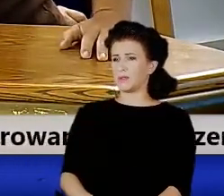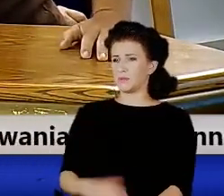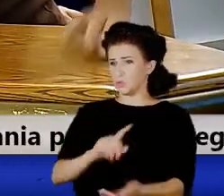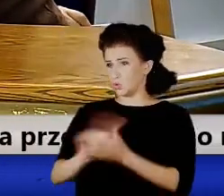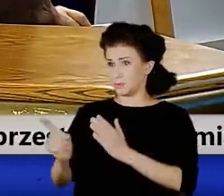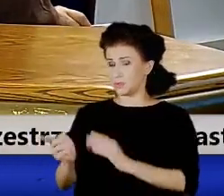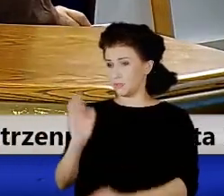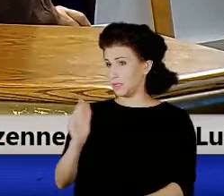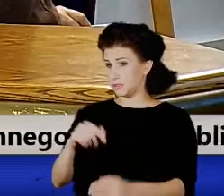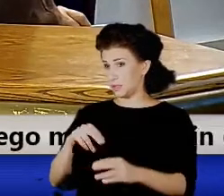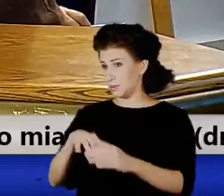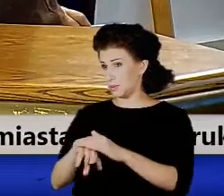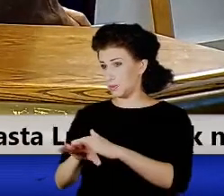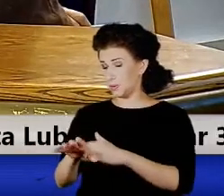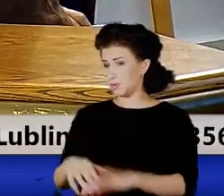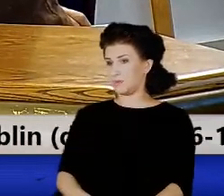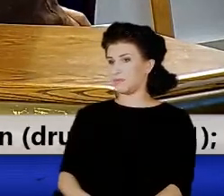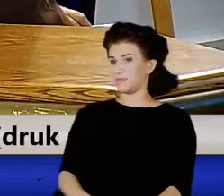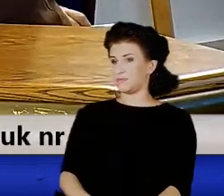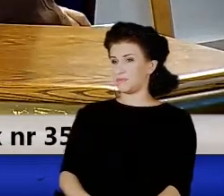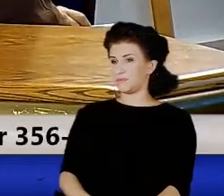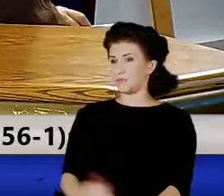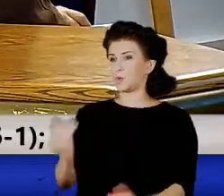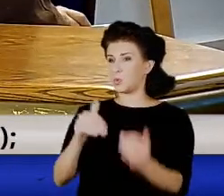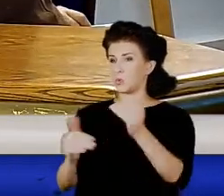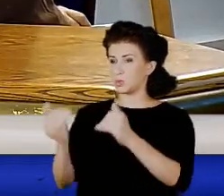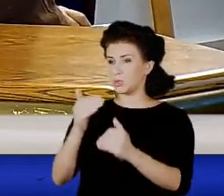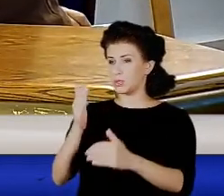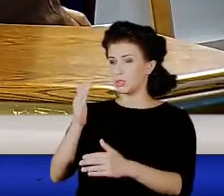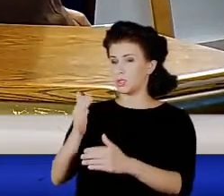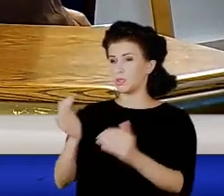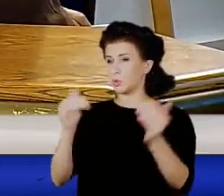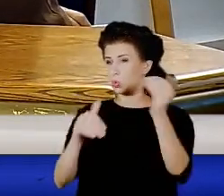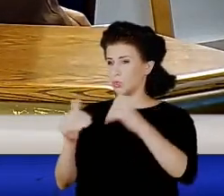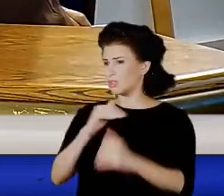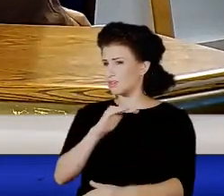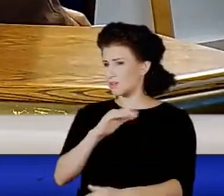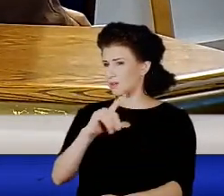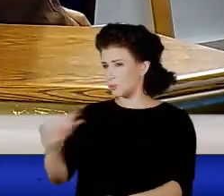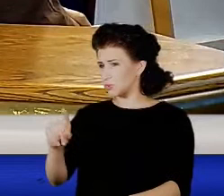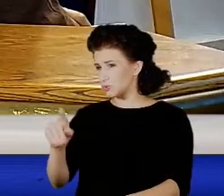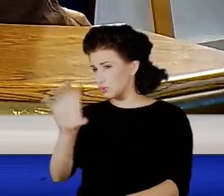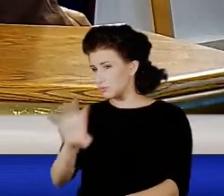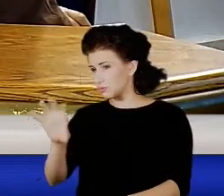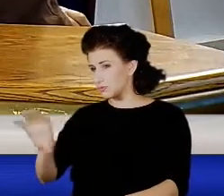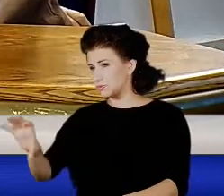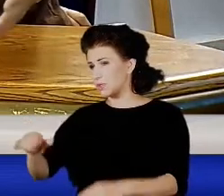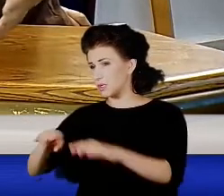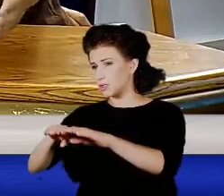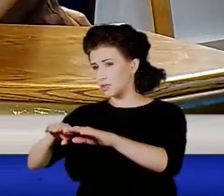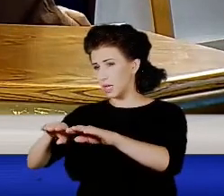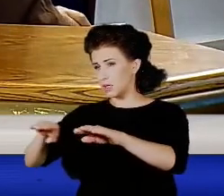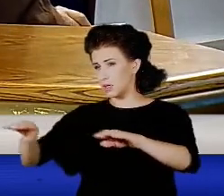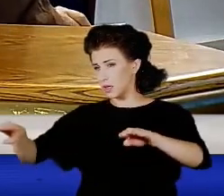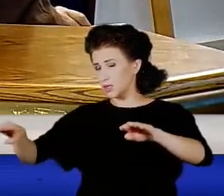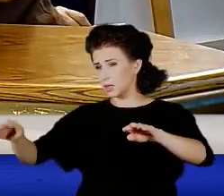wystarczy pójść na górki. To jest płaski stół przecięty wąskimi kanałami. To nie jest prawda